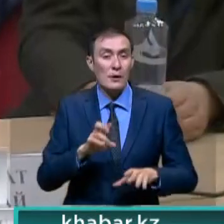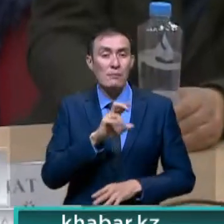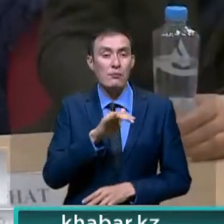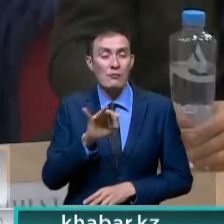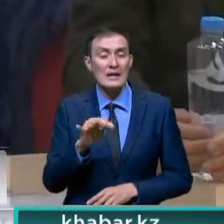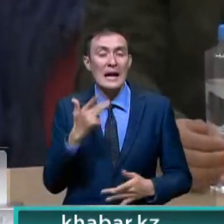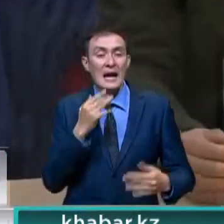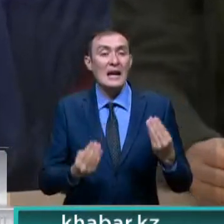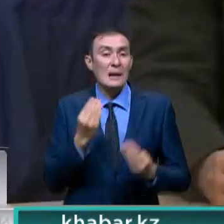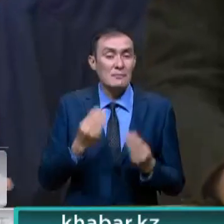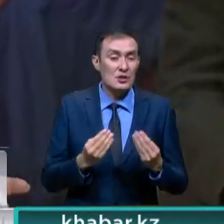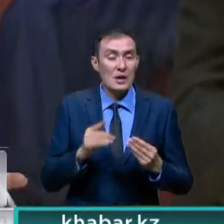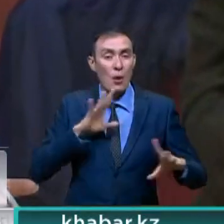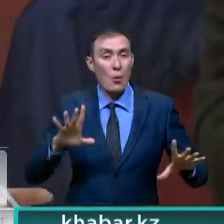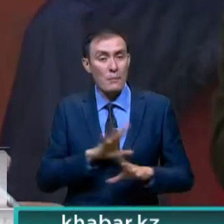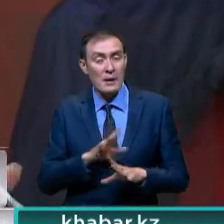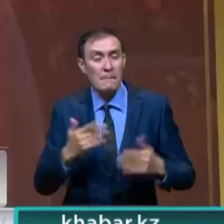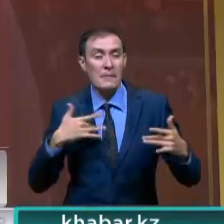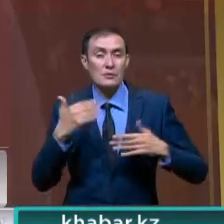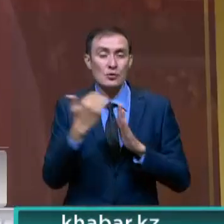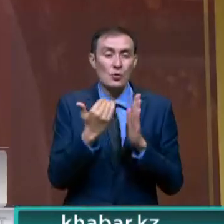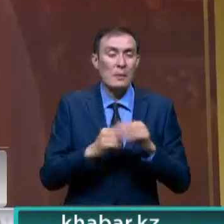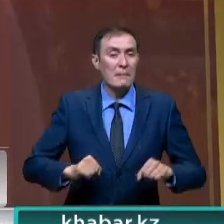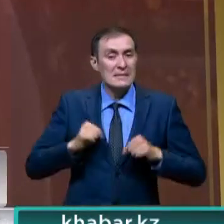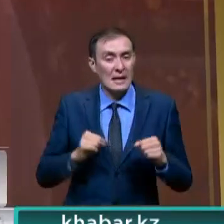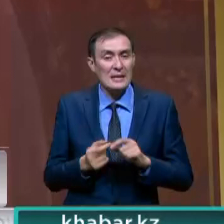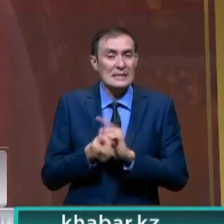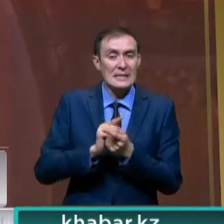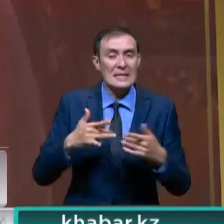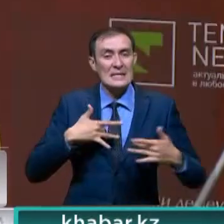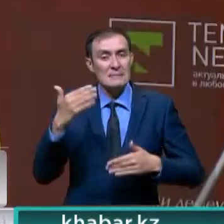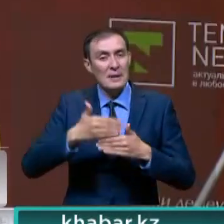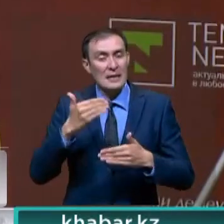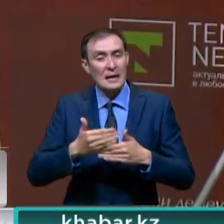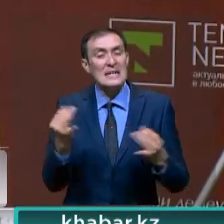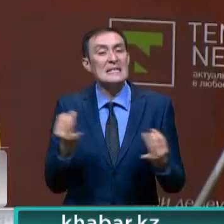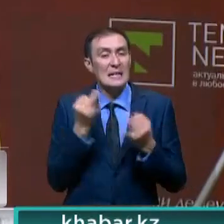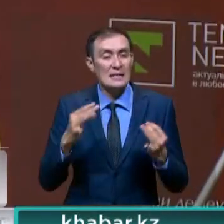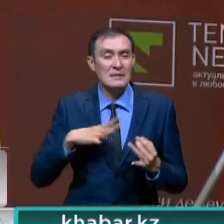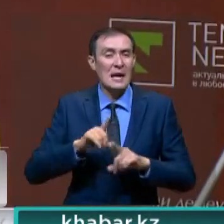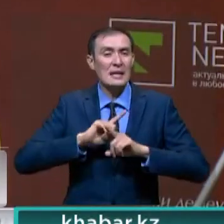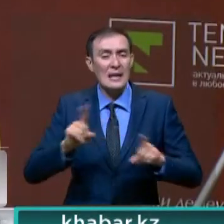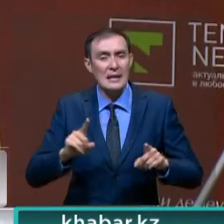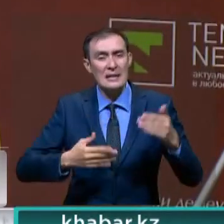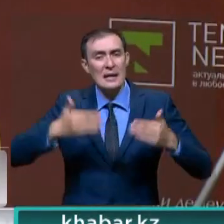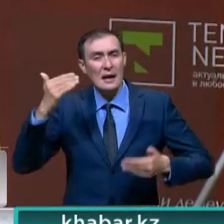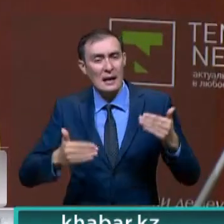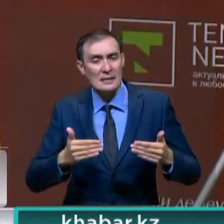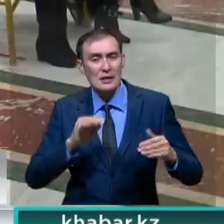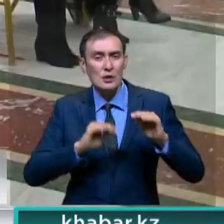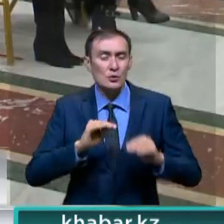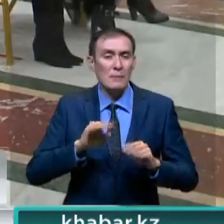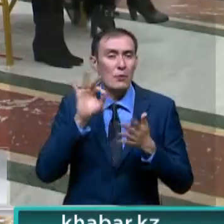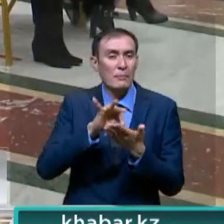есть комической оперы. Постановочная группа постаралась сделать спектакль запоминающимся. Здесь и оригинальные декорации, созданные